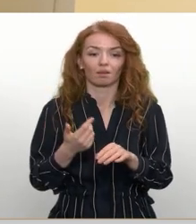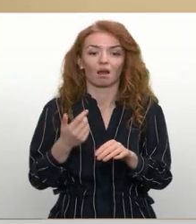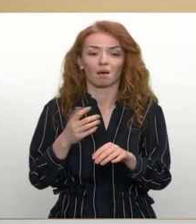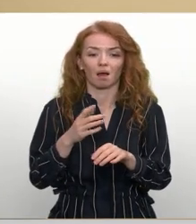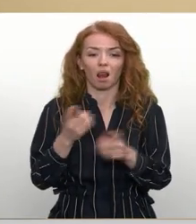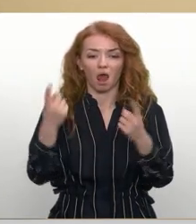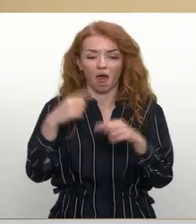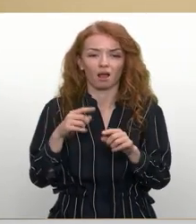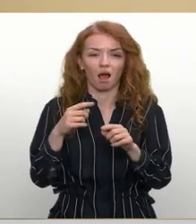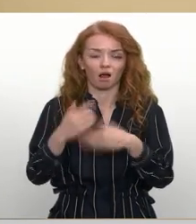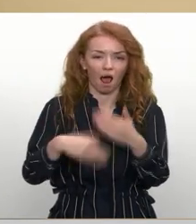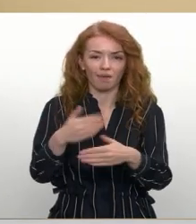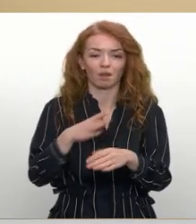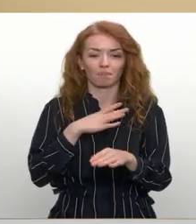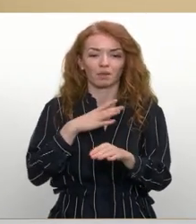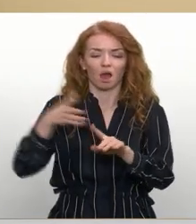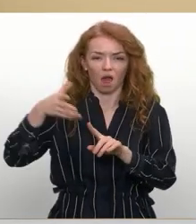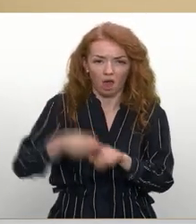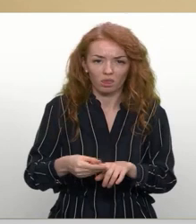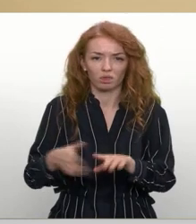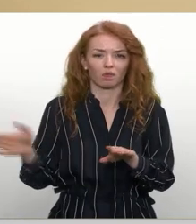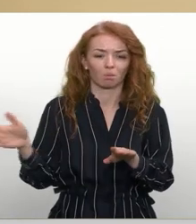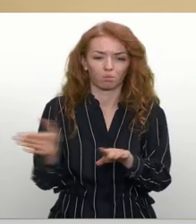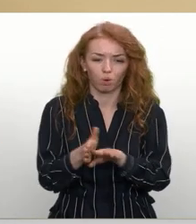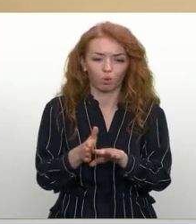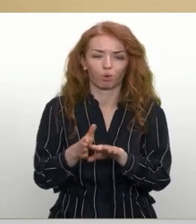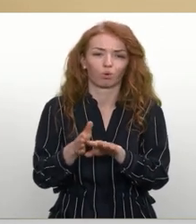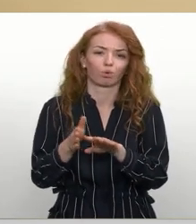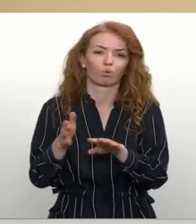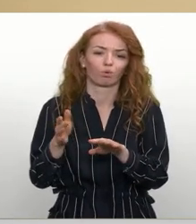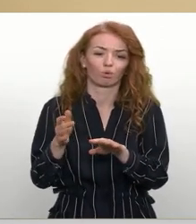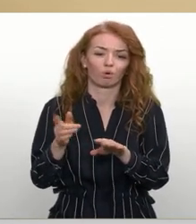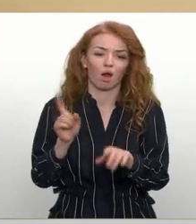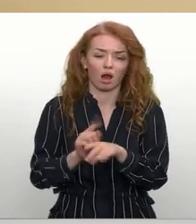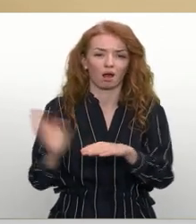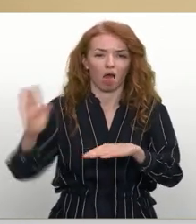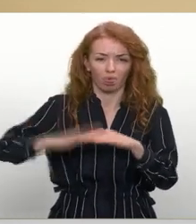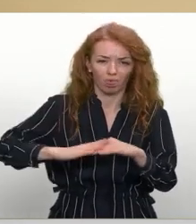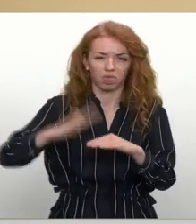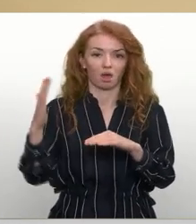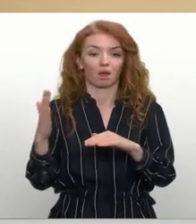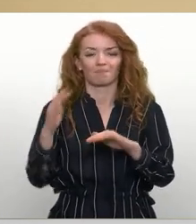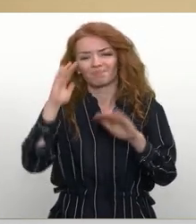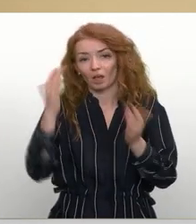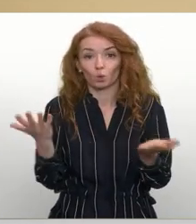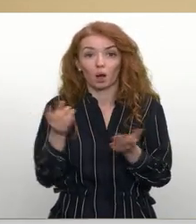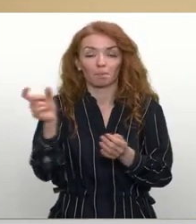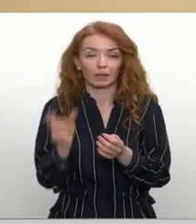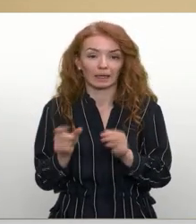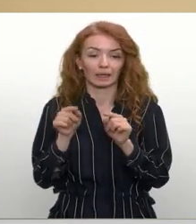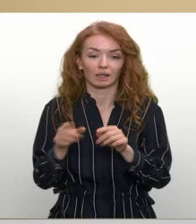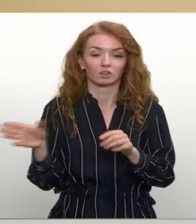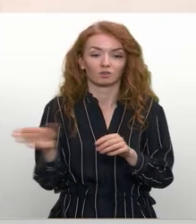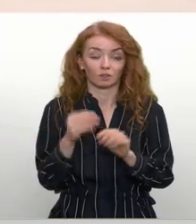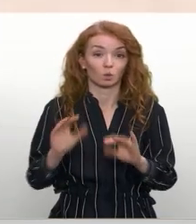atsista, gan uzskāpts, pašai ir lobi bijuši, arī uzskāpuši uz kājas. Nezinu, kurā brīdī tas ir viss